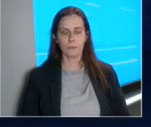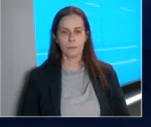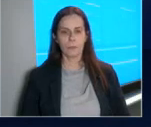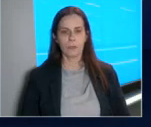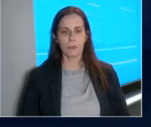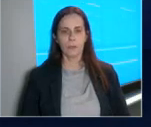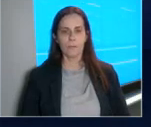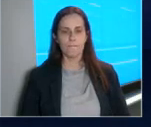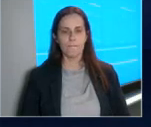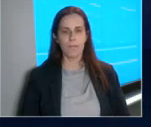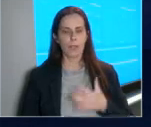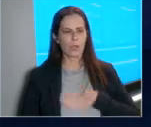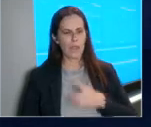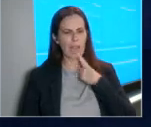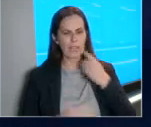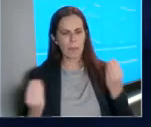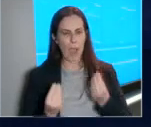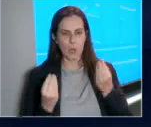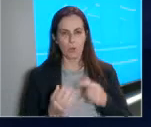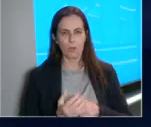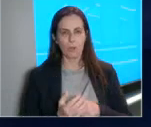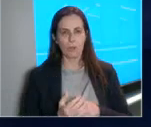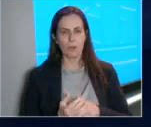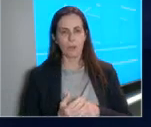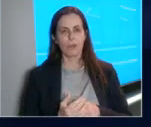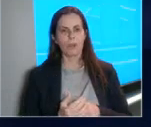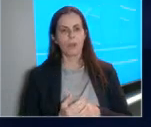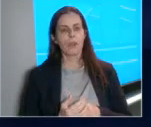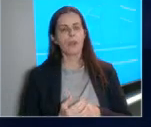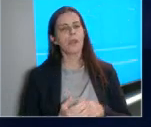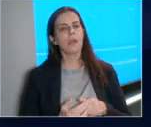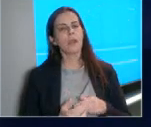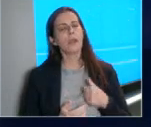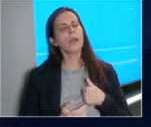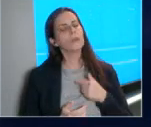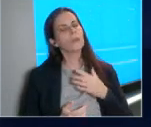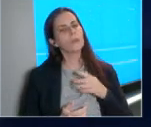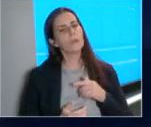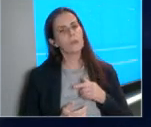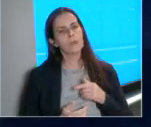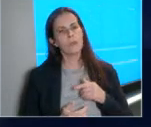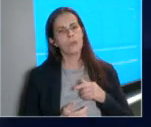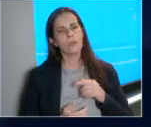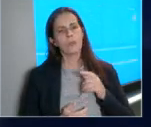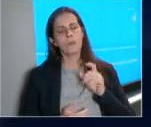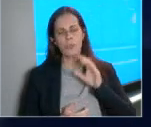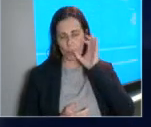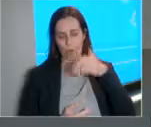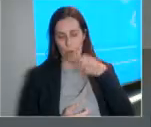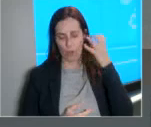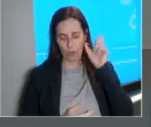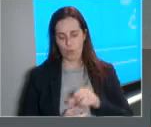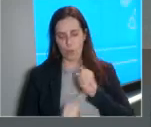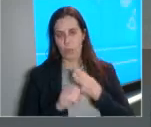להתראות. תראו, אני רוצה להגיד משהו, נצל את העובדה שאנחנו גם ערוץ מקצועי, במובן הזה שצופים בנו אנשים שמאוד אוהבים פוליטיקה, אנשים